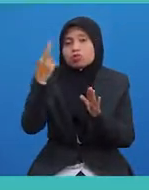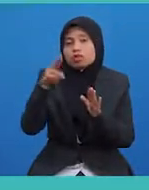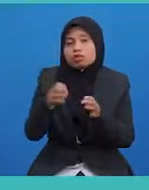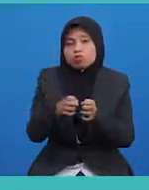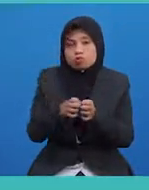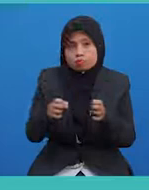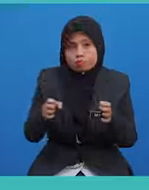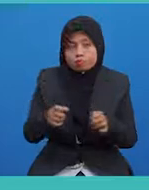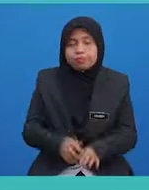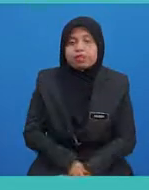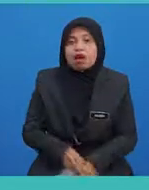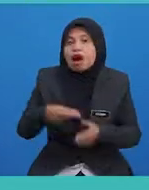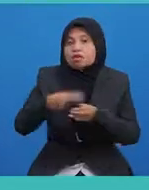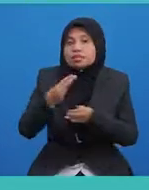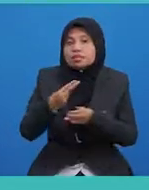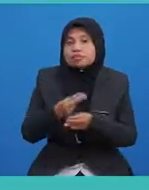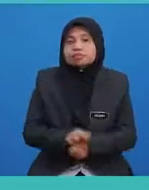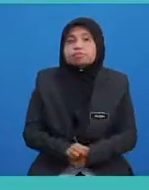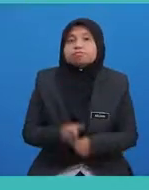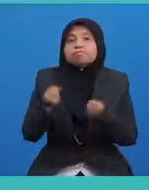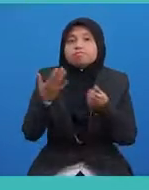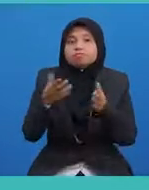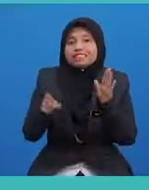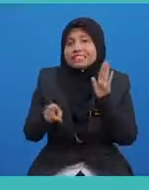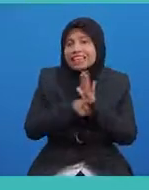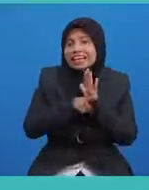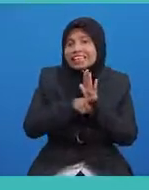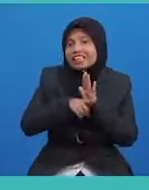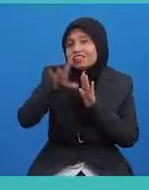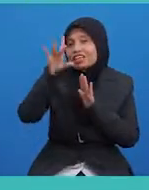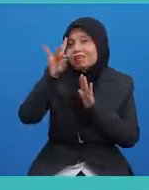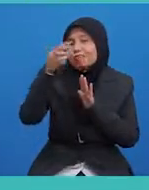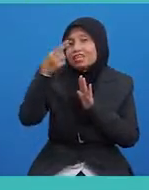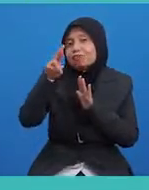99,409,000 hektar. Hasilnya ialah negatif